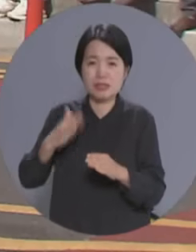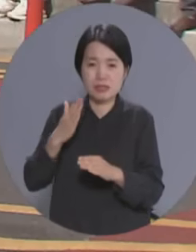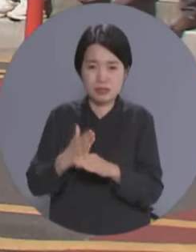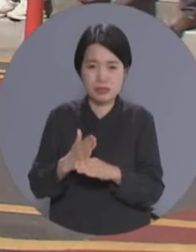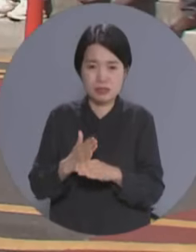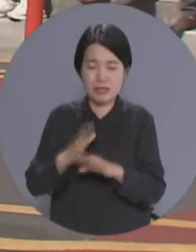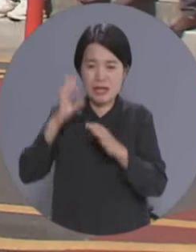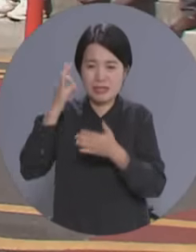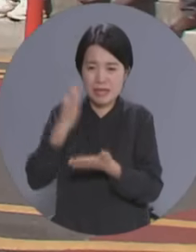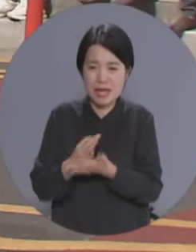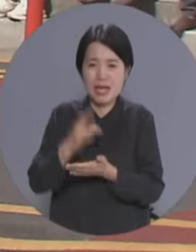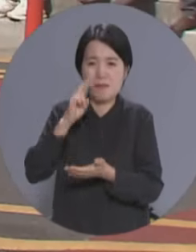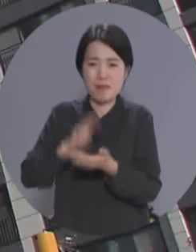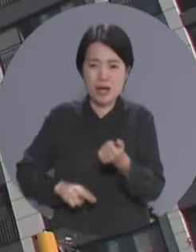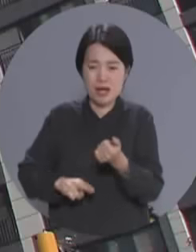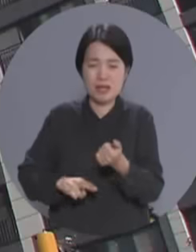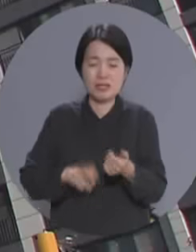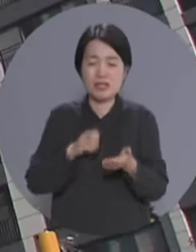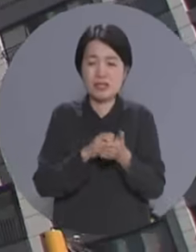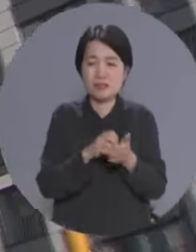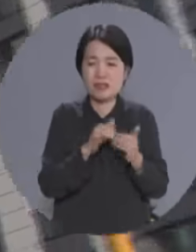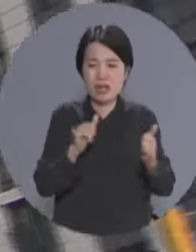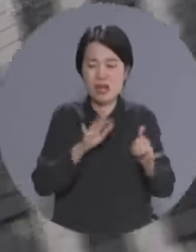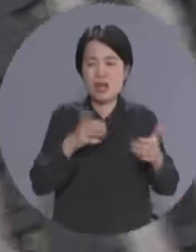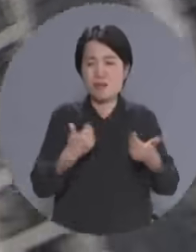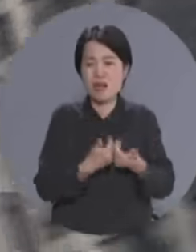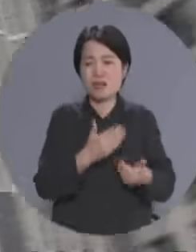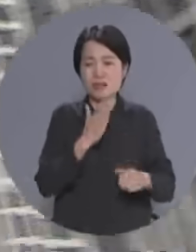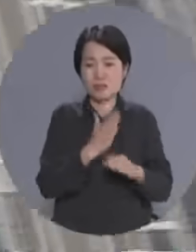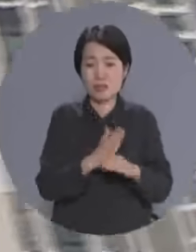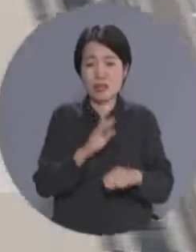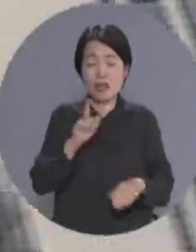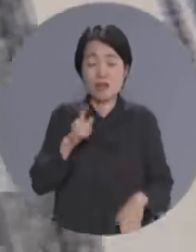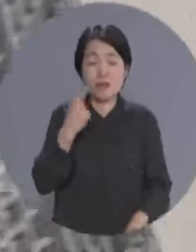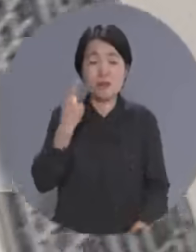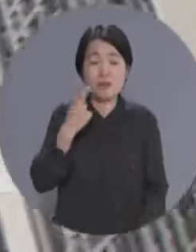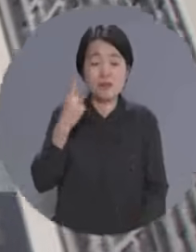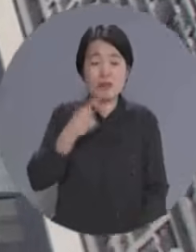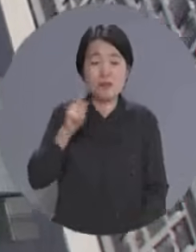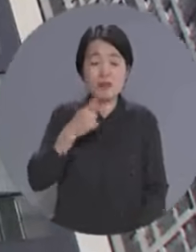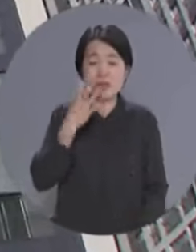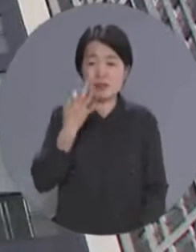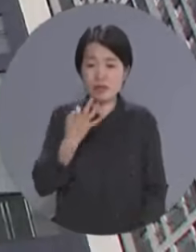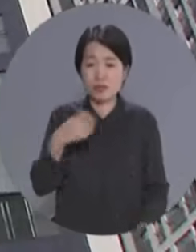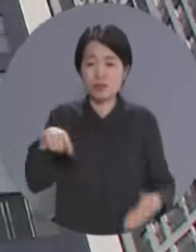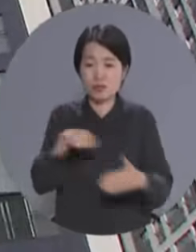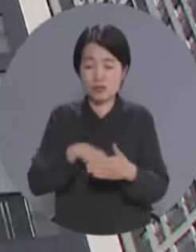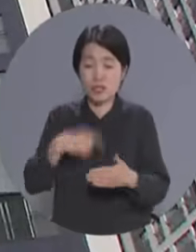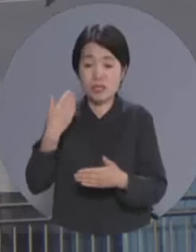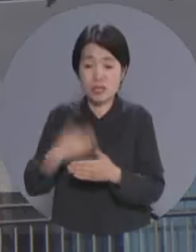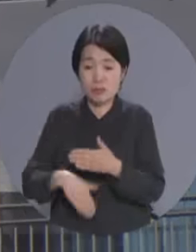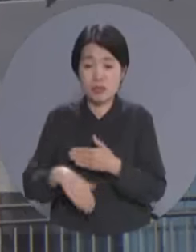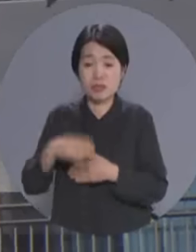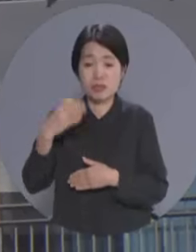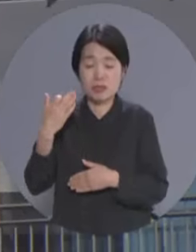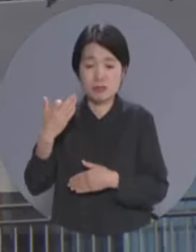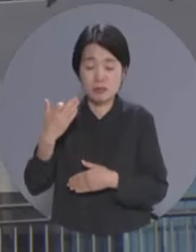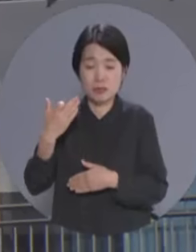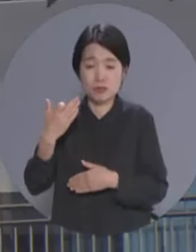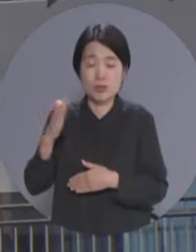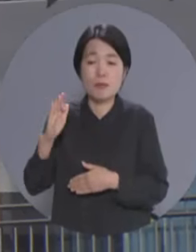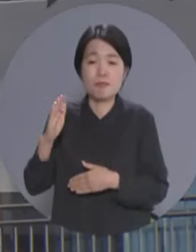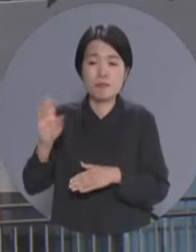확산하고 있습니다 전체 111세대 가운데 미분양 되거나 잔금 미납으로 계약 해지된